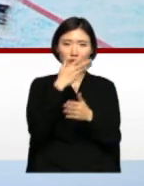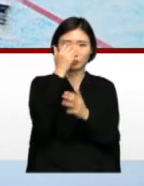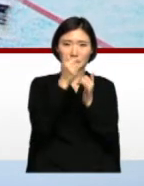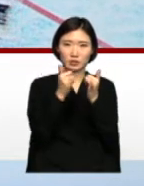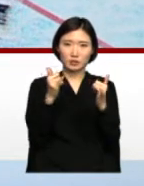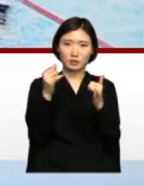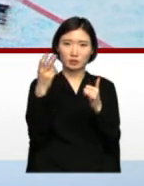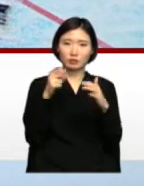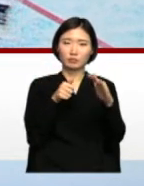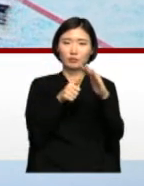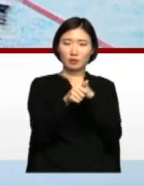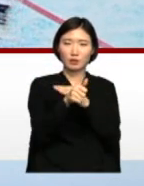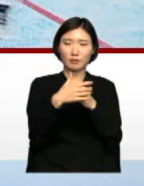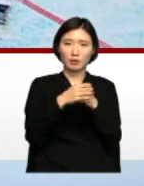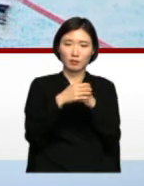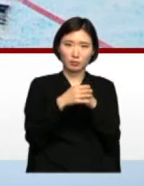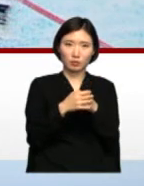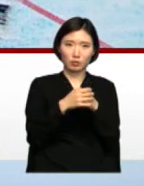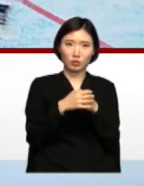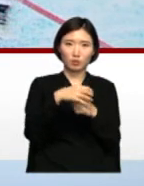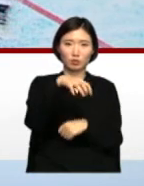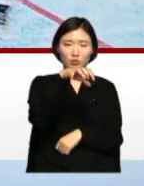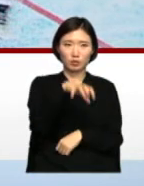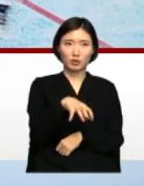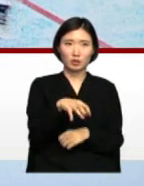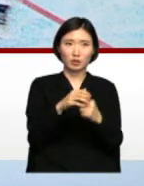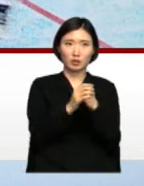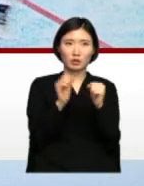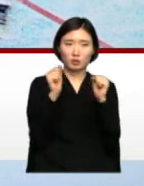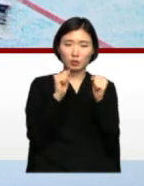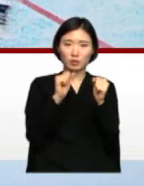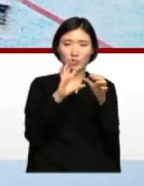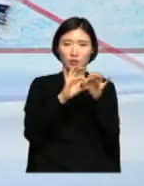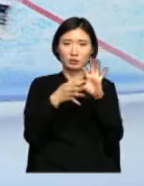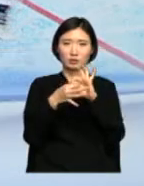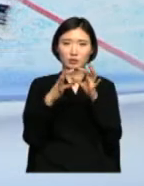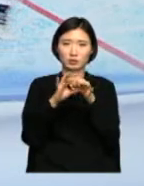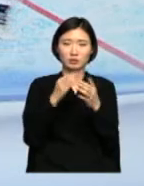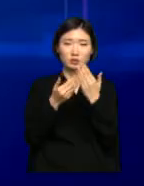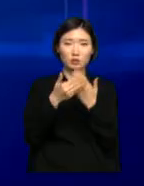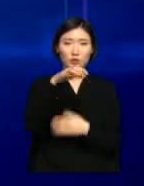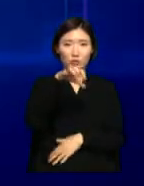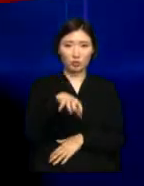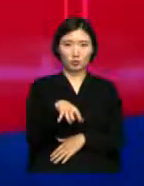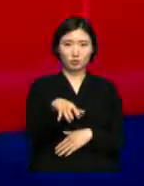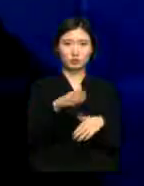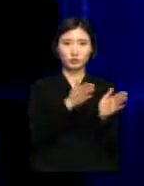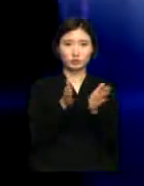찾는 마포구 홍대 입구에 동계 스포츠 체험 공간을 마련했습니다. 지역배 기자입니다.